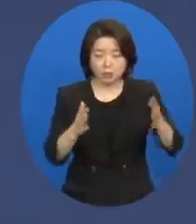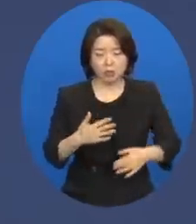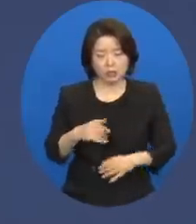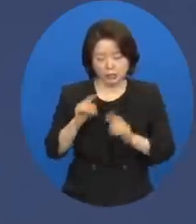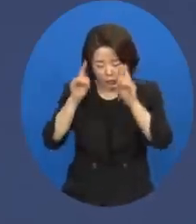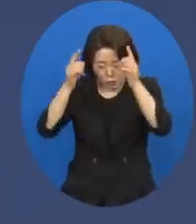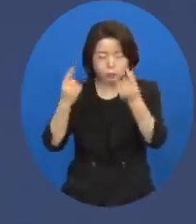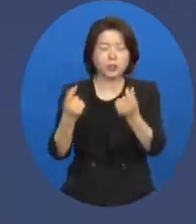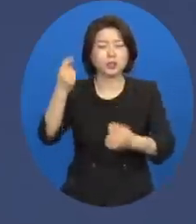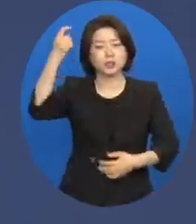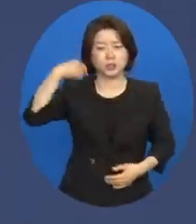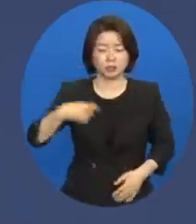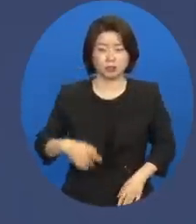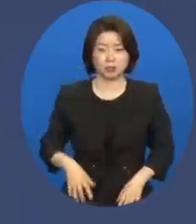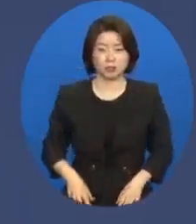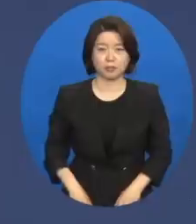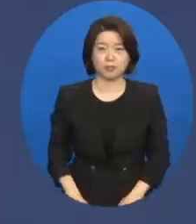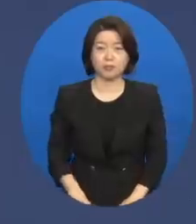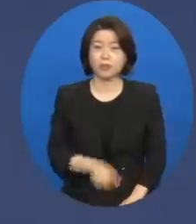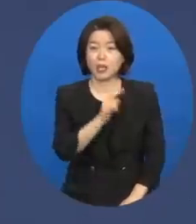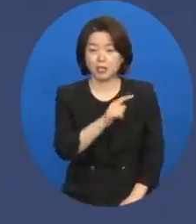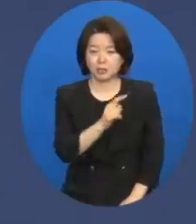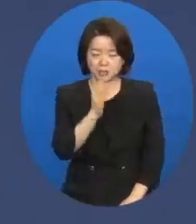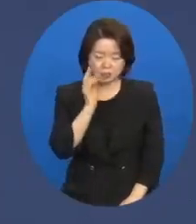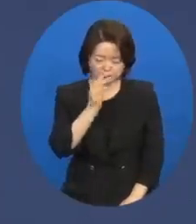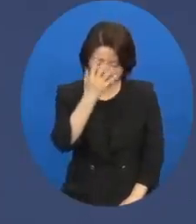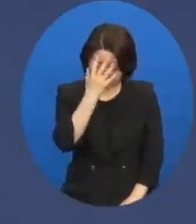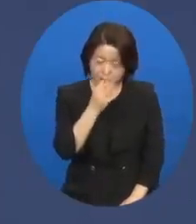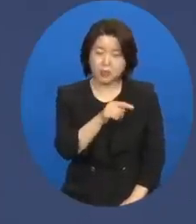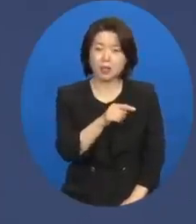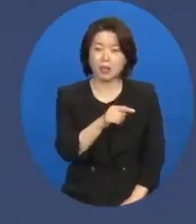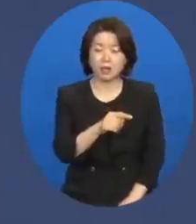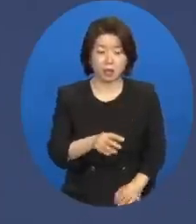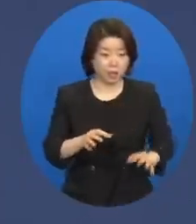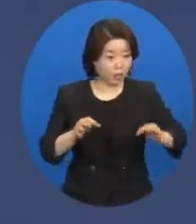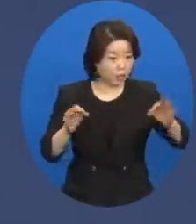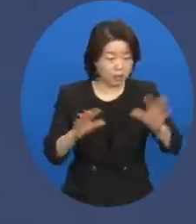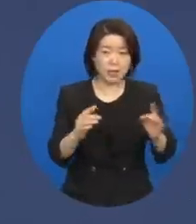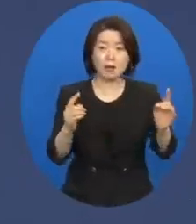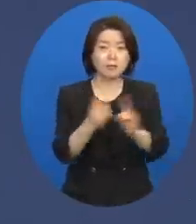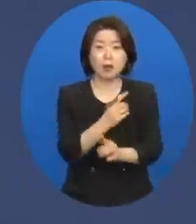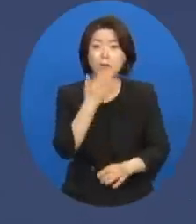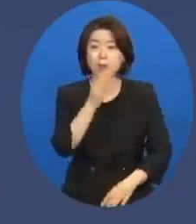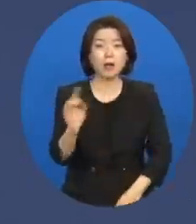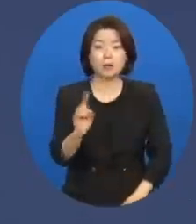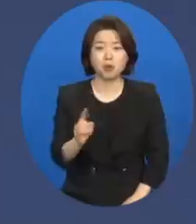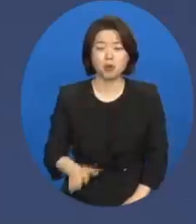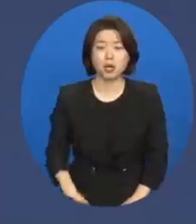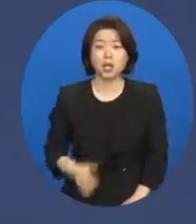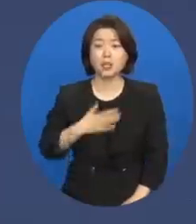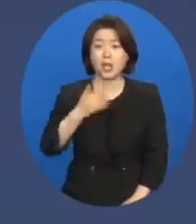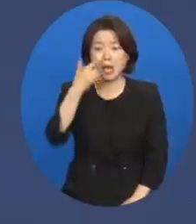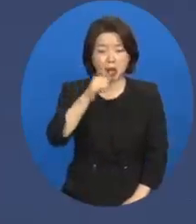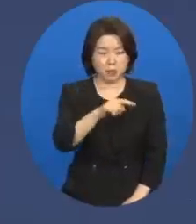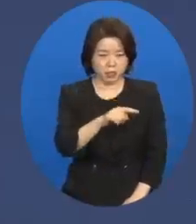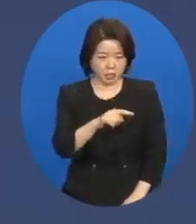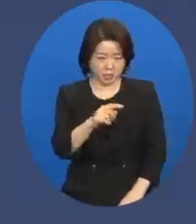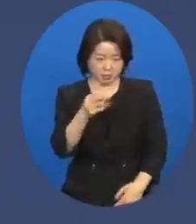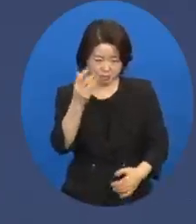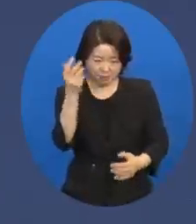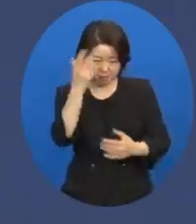생지옥이야. 그 비극을 한순간에 바꿀 수 있었던 건 우리 아버지의 그 미친